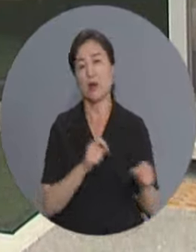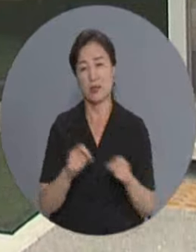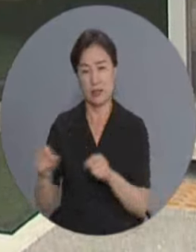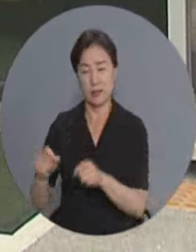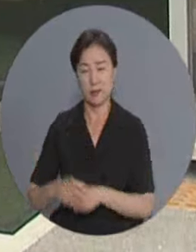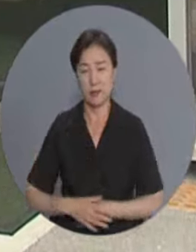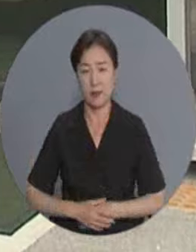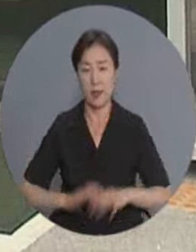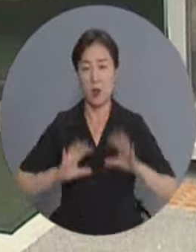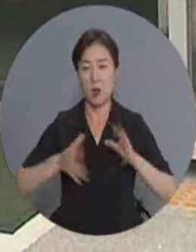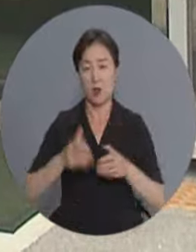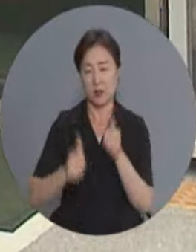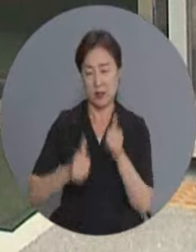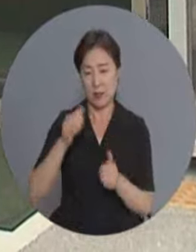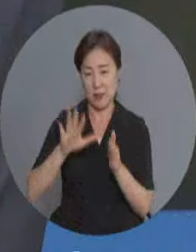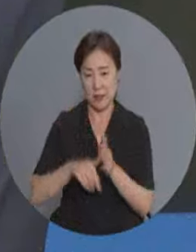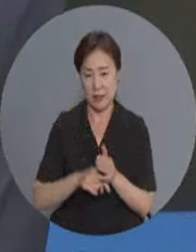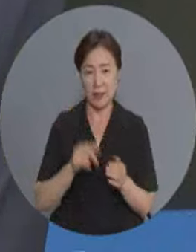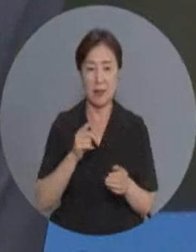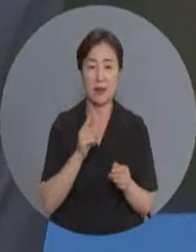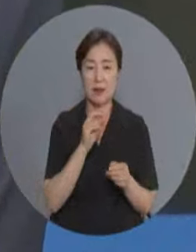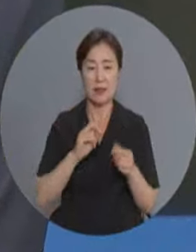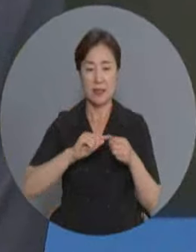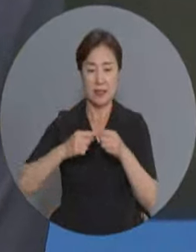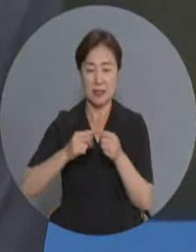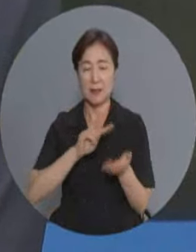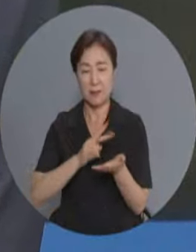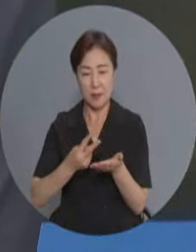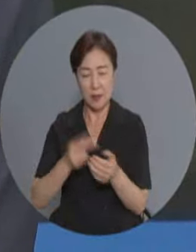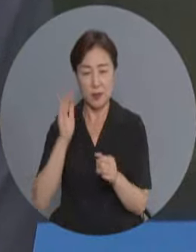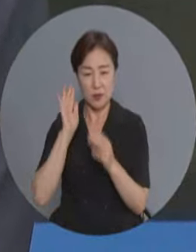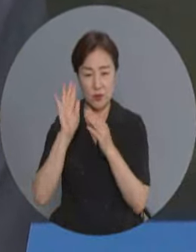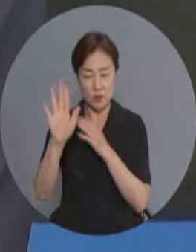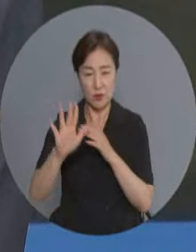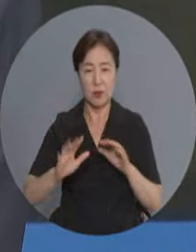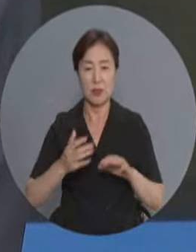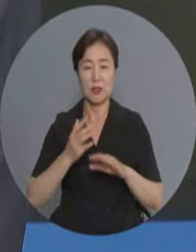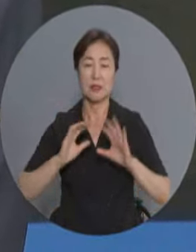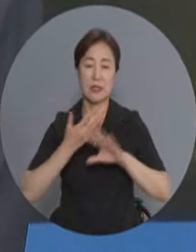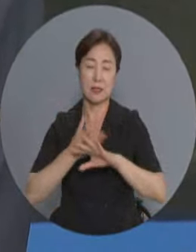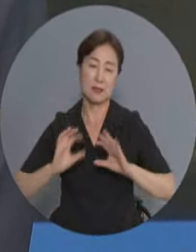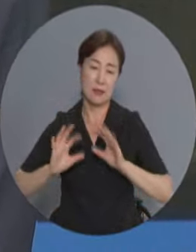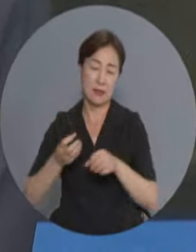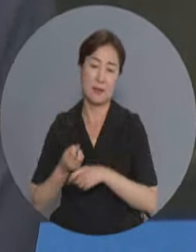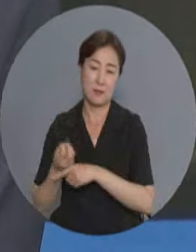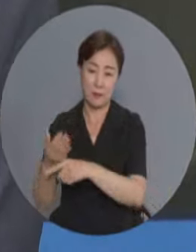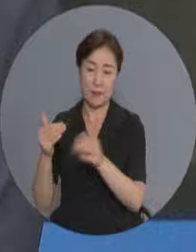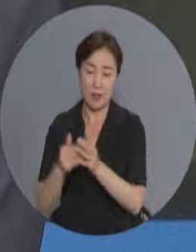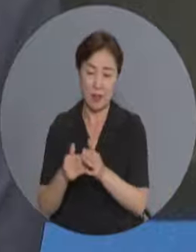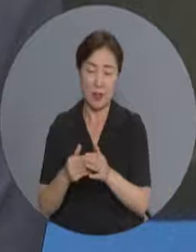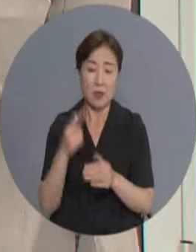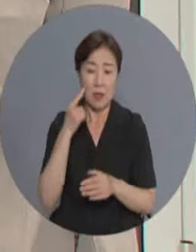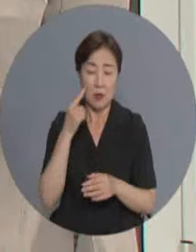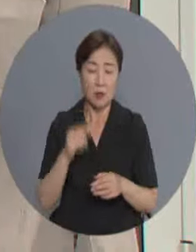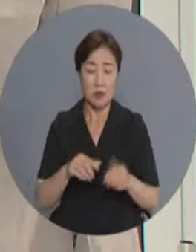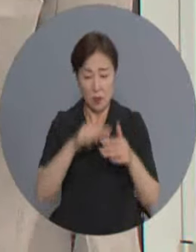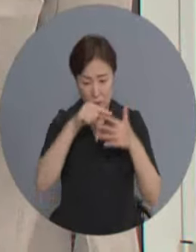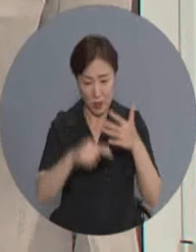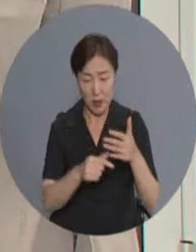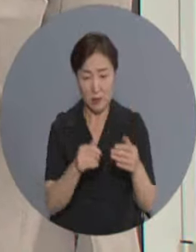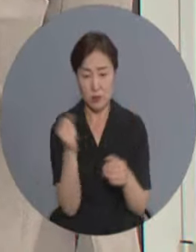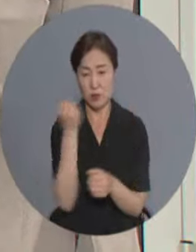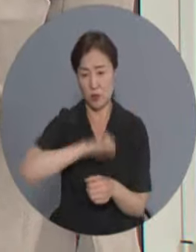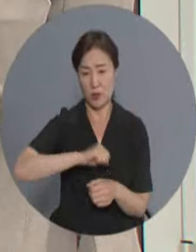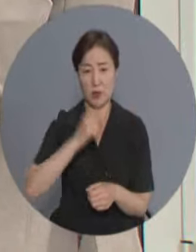경우 소장을 번역본과 함께 상대 국가에 전달하는데 일본 정부가 소장을 넘기지 않으면서 피고